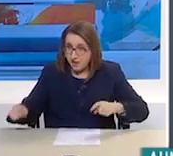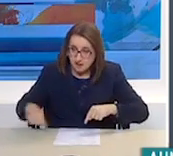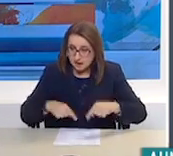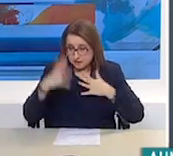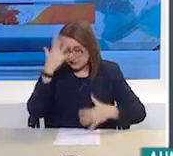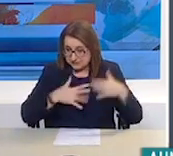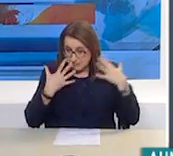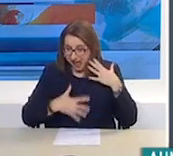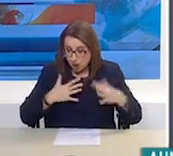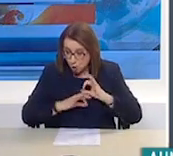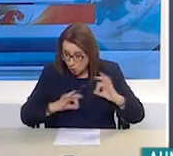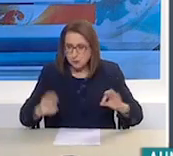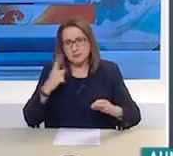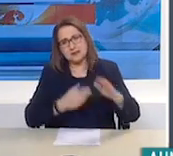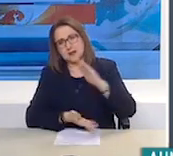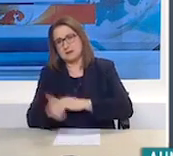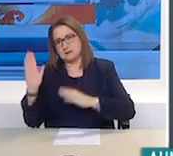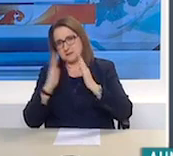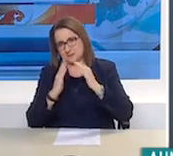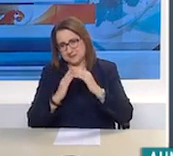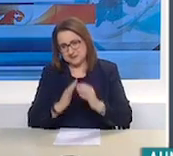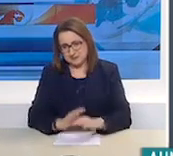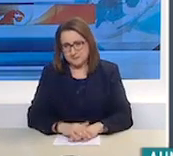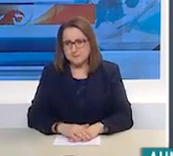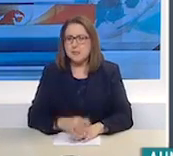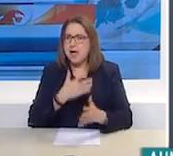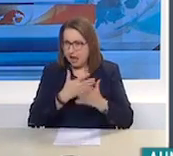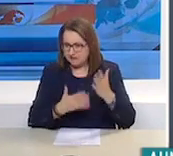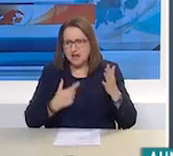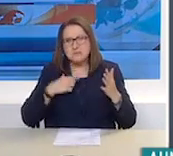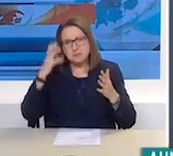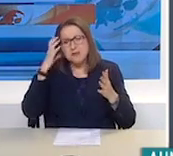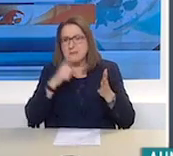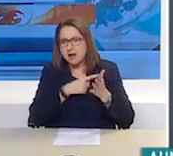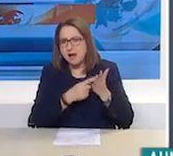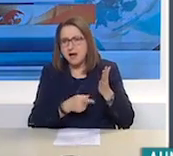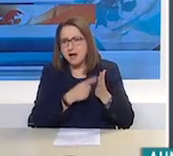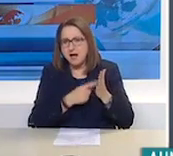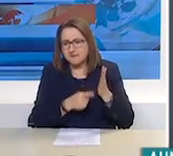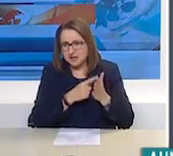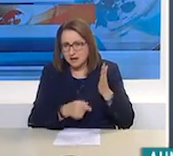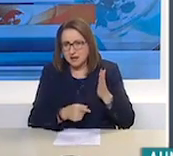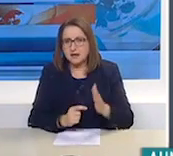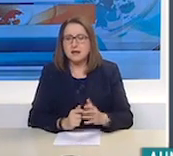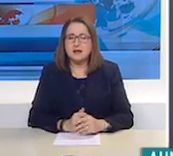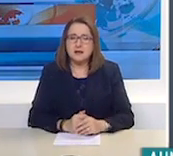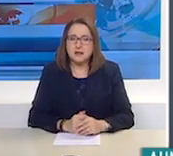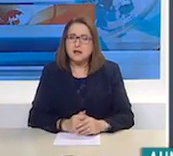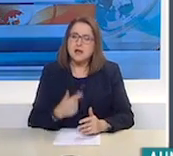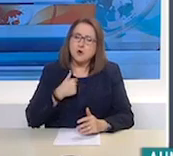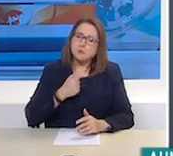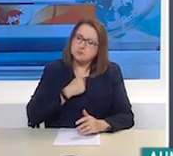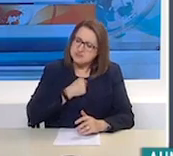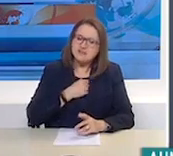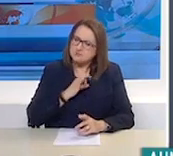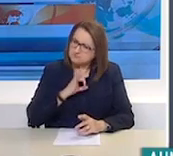αυτές που λέω τώρα αυτή τη στιγμή που θυμάμαι, δεν ξέρω αν ήταν και κάτι ακόμα, θεωρούμε ότι οι συνθήκες θα είναι καλές για